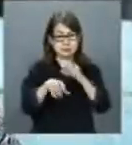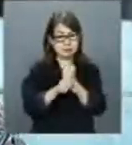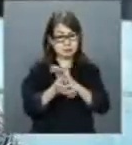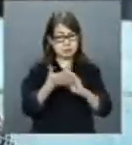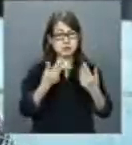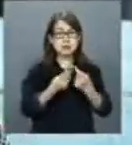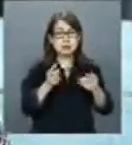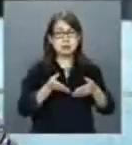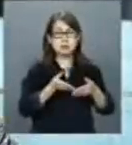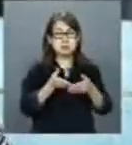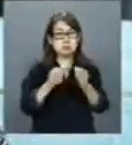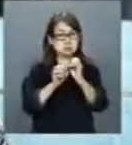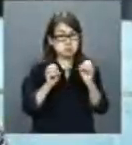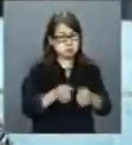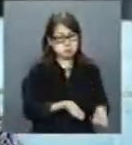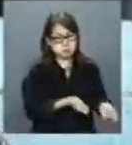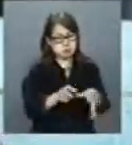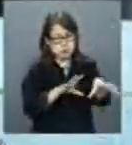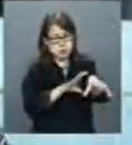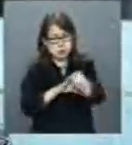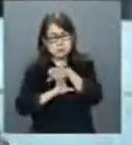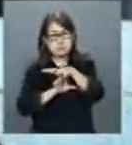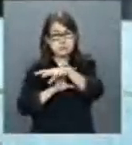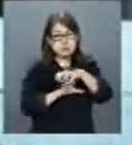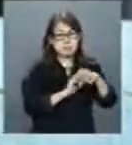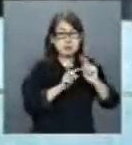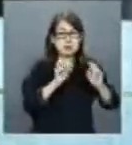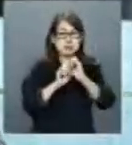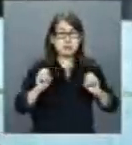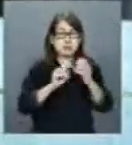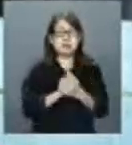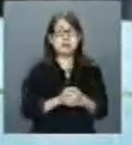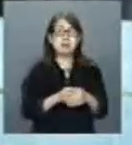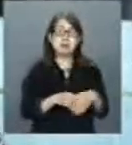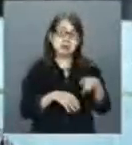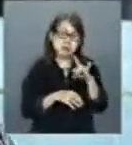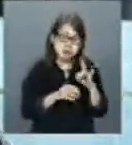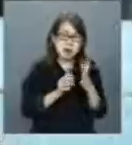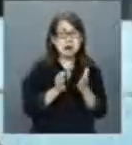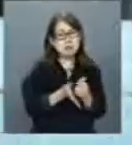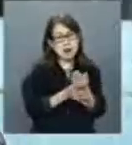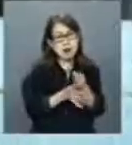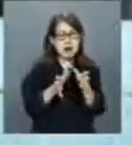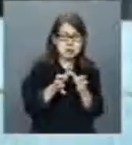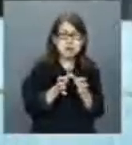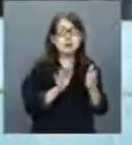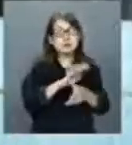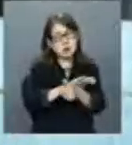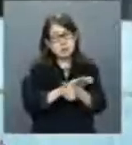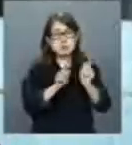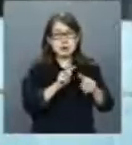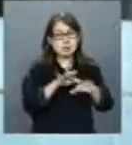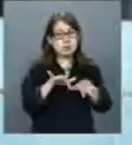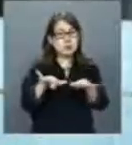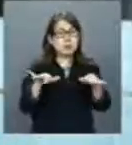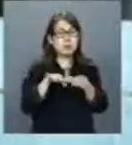ออวนลากไม่มีเรืออวนลอยใหญ่ๆเนี่ยทรัพยากรที่มันหายากก็จะมาอาศัยตามเกาะต่างๆอย่างเต่าเนี่ยก็จะมาว่ายรอบเกาะเราบ้างเ